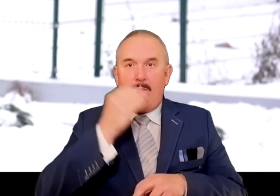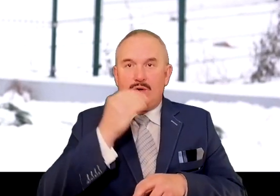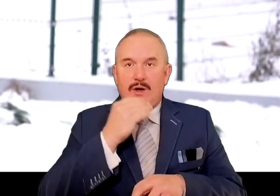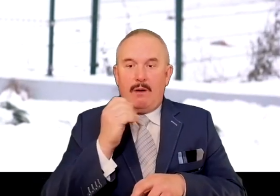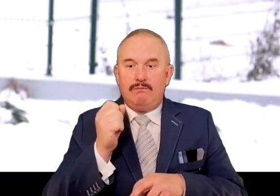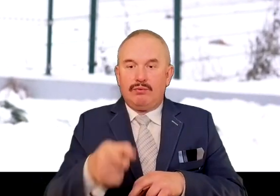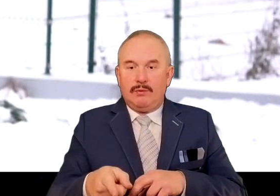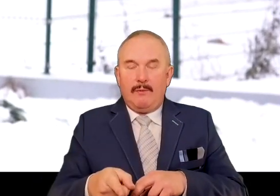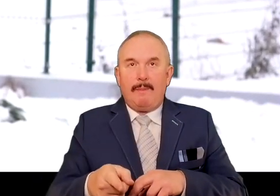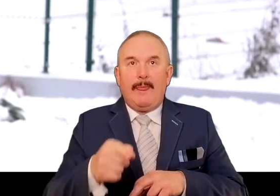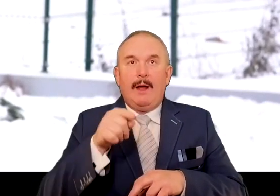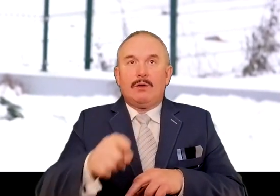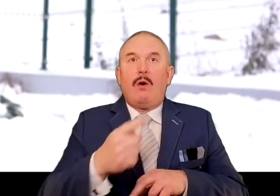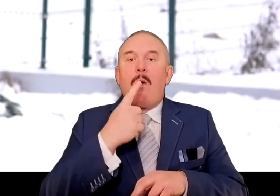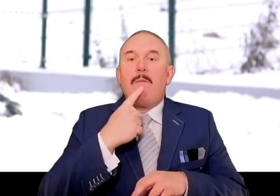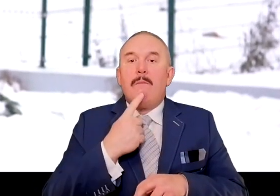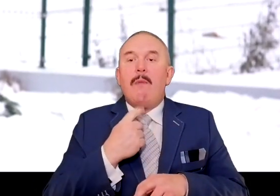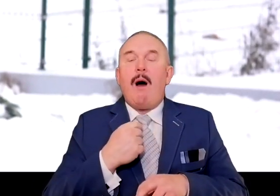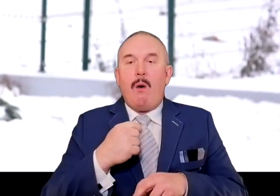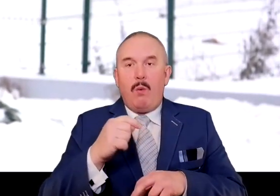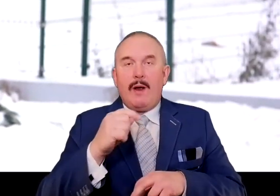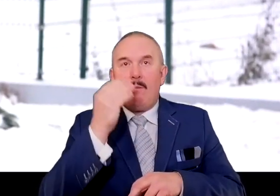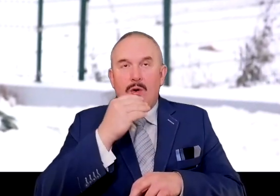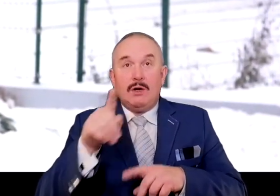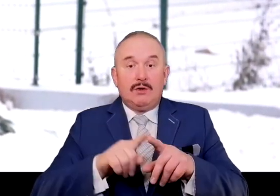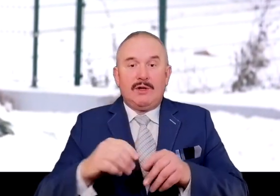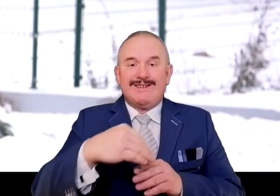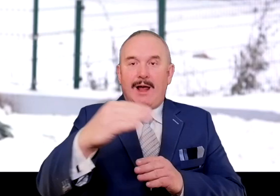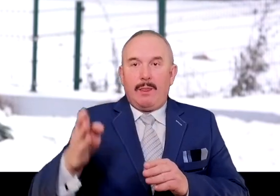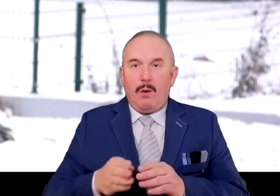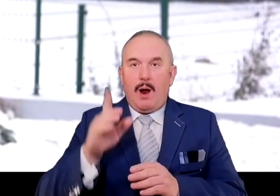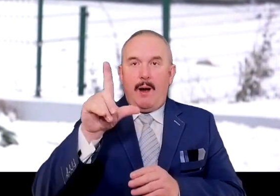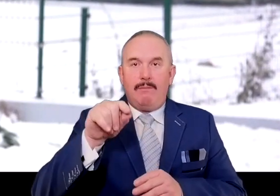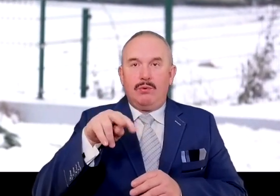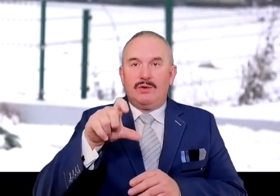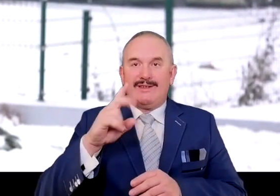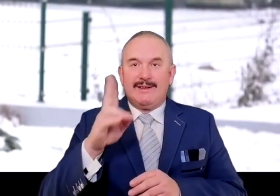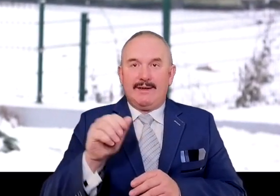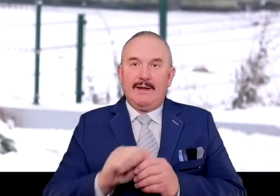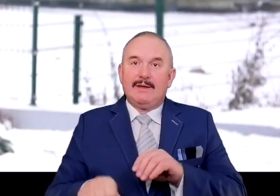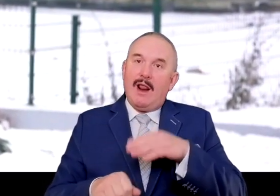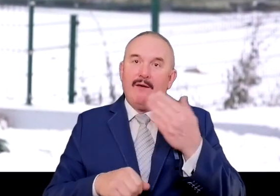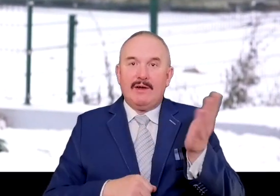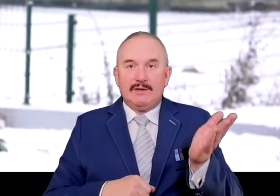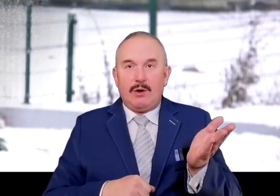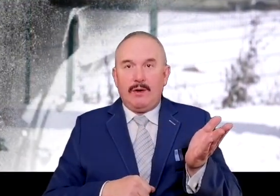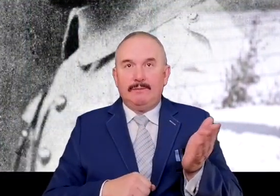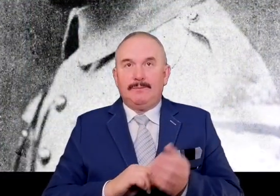morza. Małego Morza, czyli Zatoki Puckiej, którą widzimy po lewej stronie.